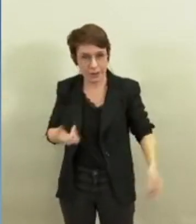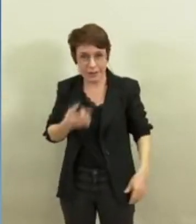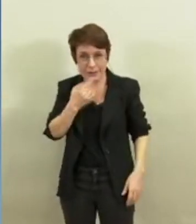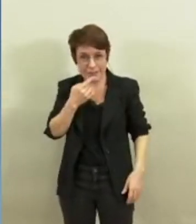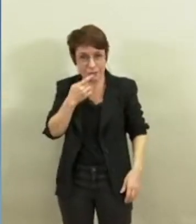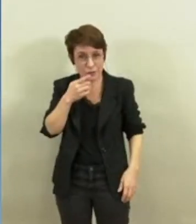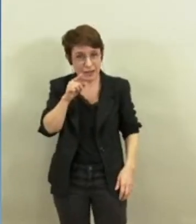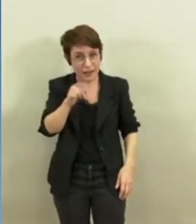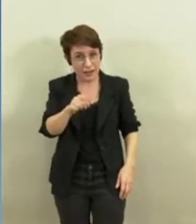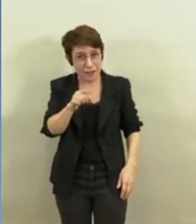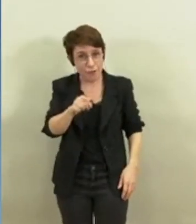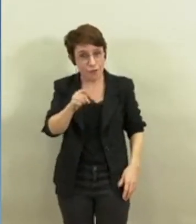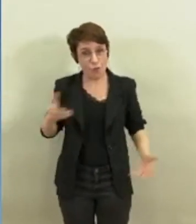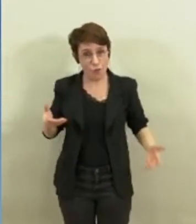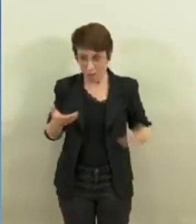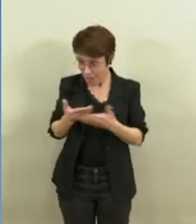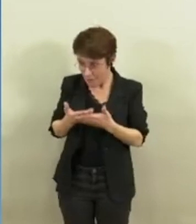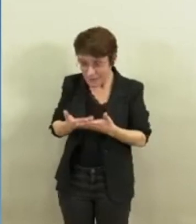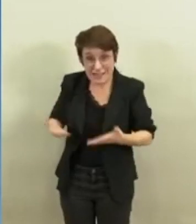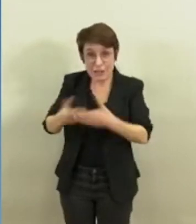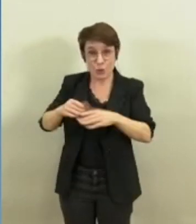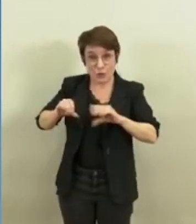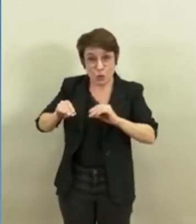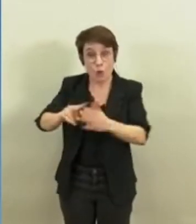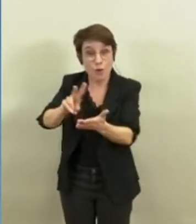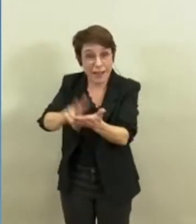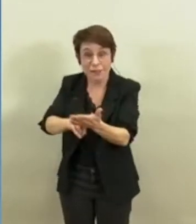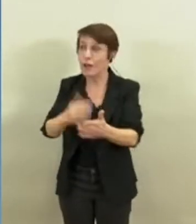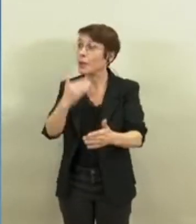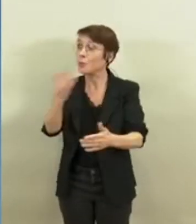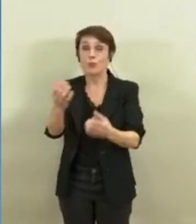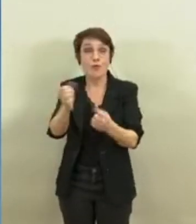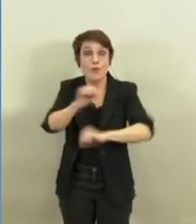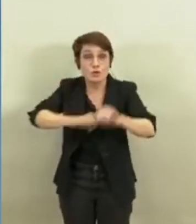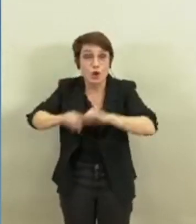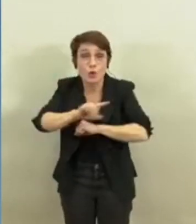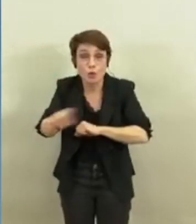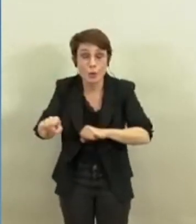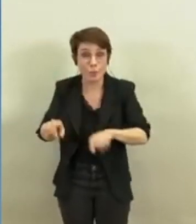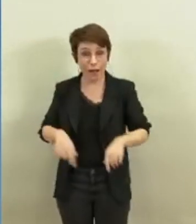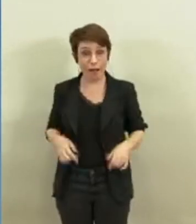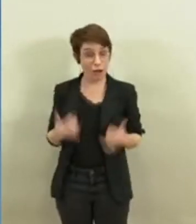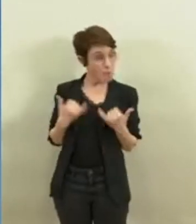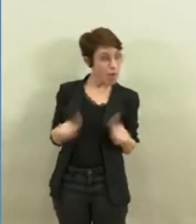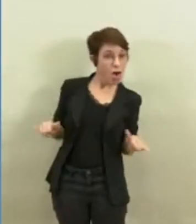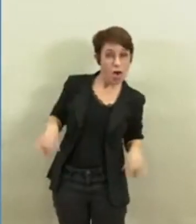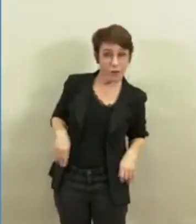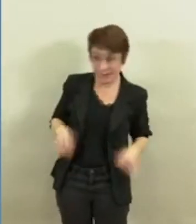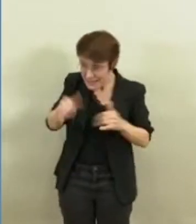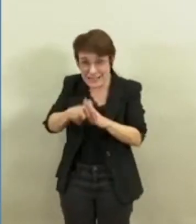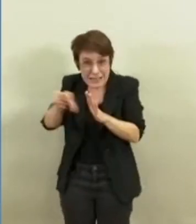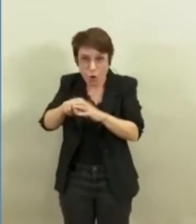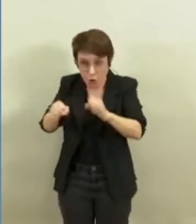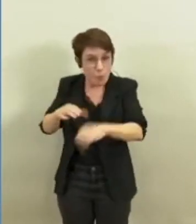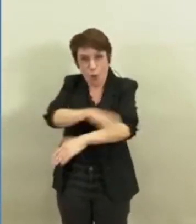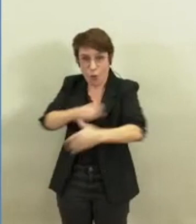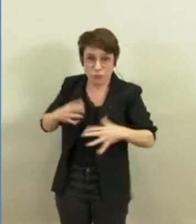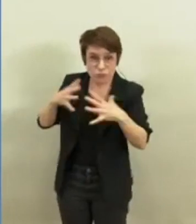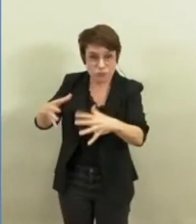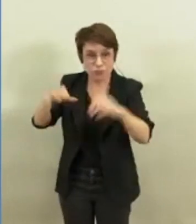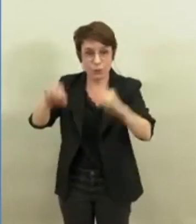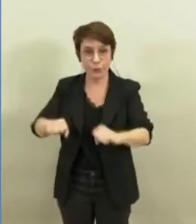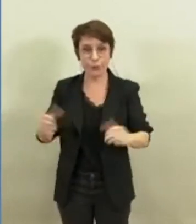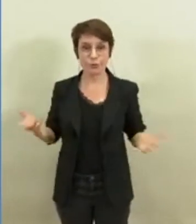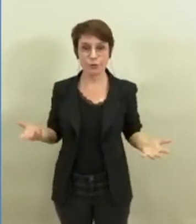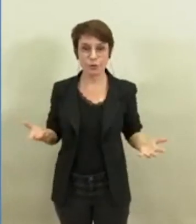même pas les sujets que vous avez ici sous la main, sur le sol grenoblois. Parce que quand je pense qu'il y a